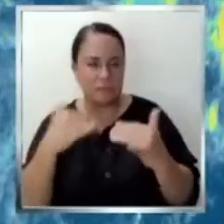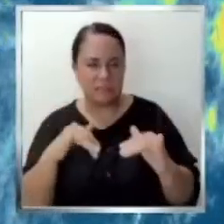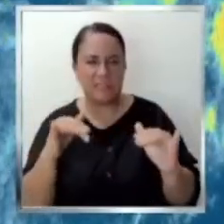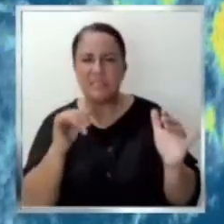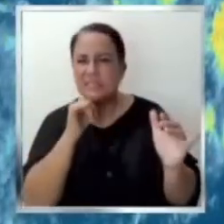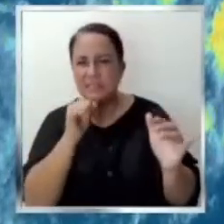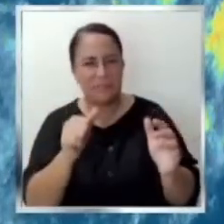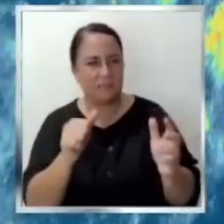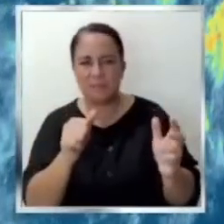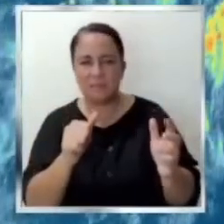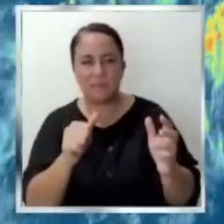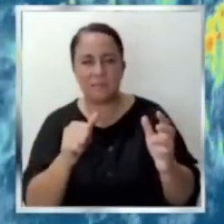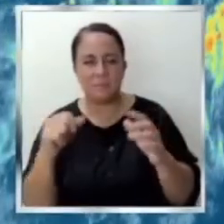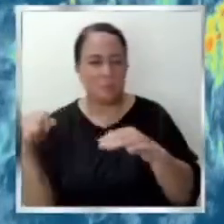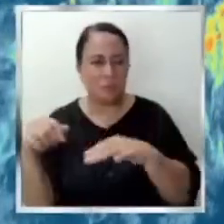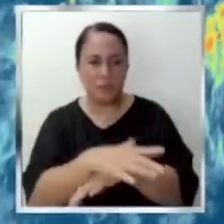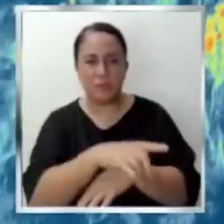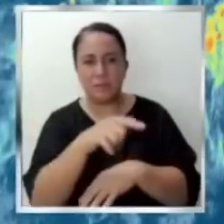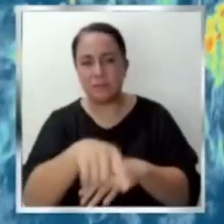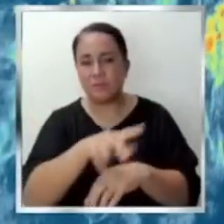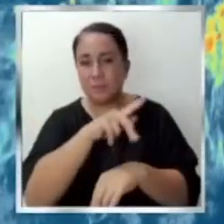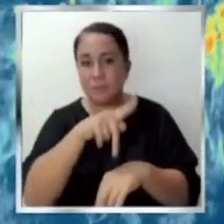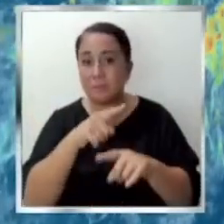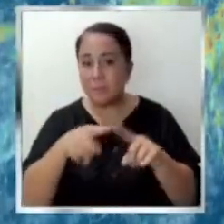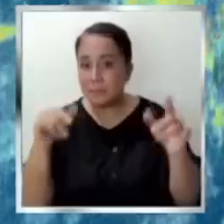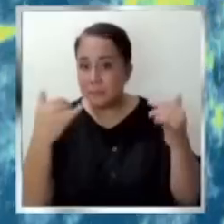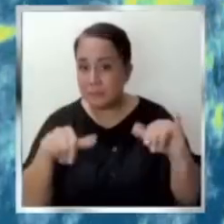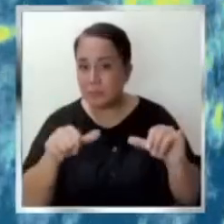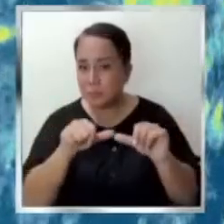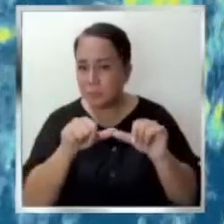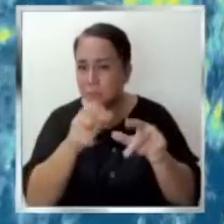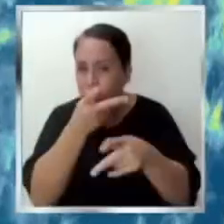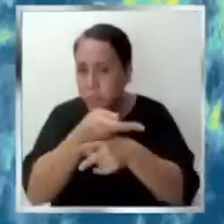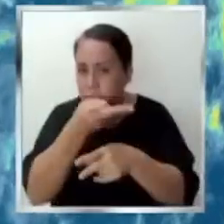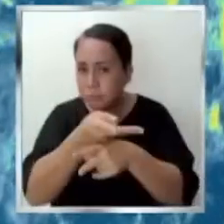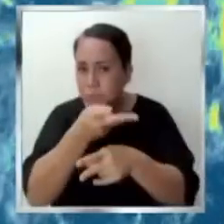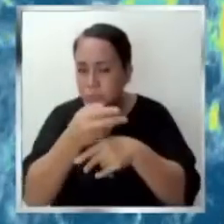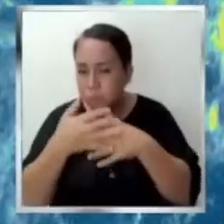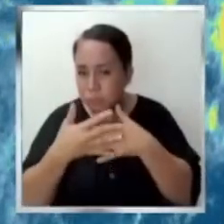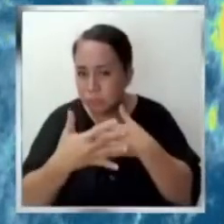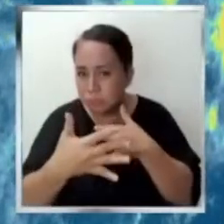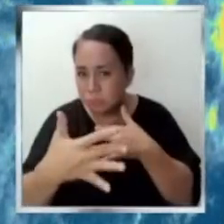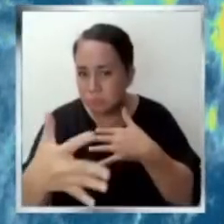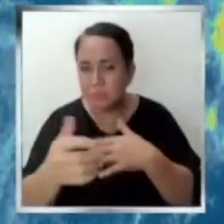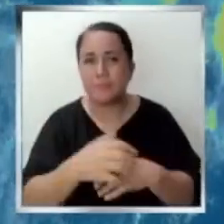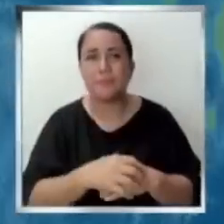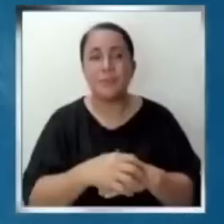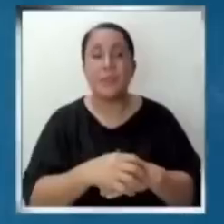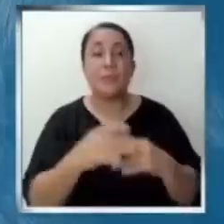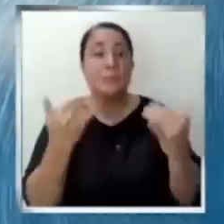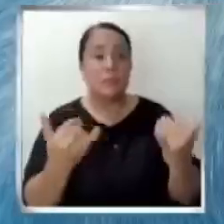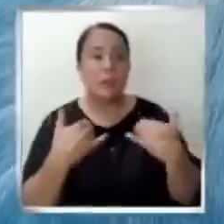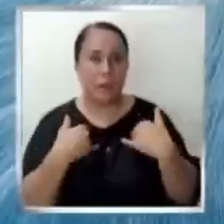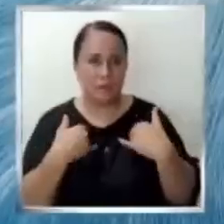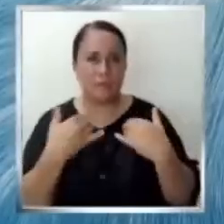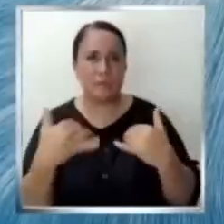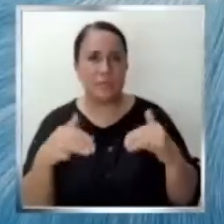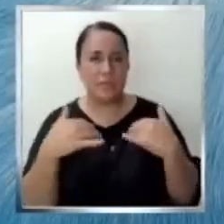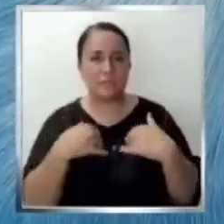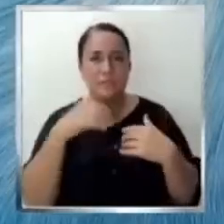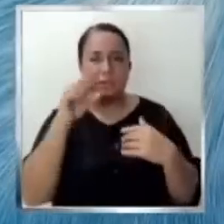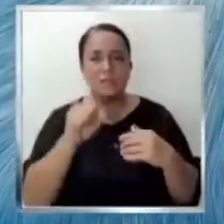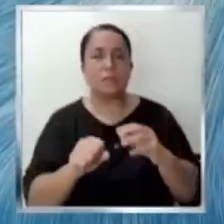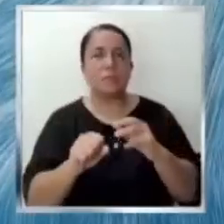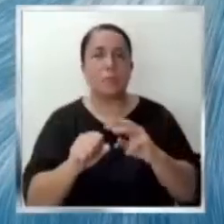na makaapekto ito sa bansa pero patuloy natin yung tututukan sa mga susunod na araw. Sa ngayon, umiiral pa rin yung southwest monsoon